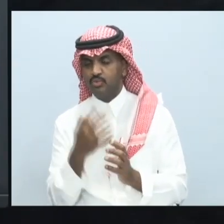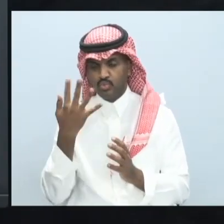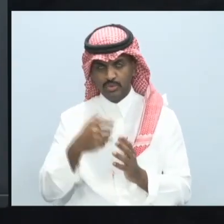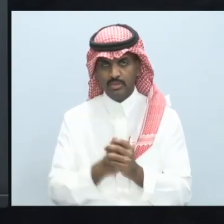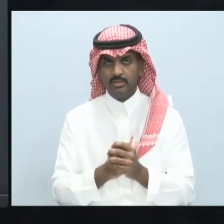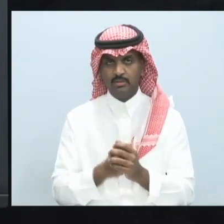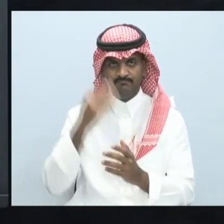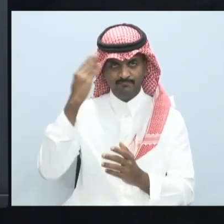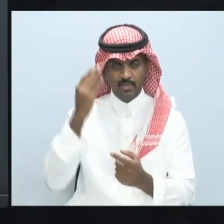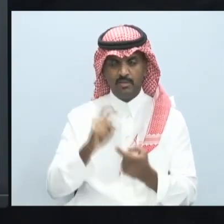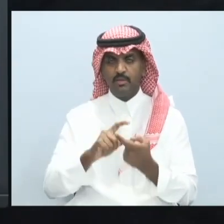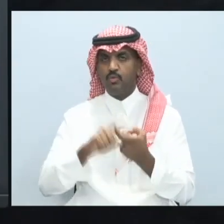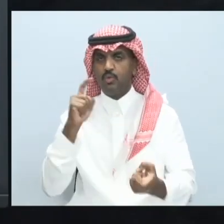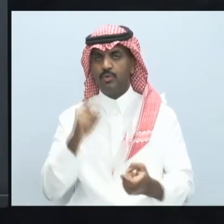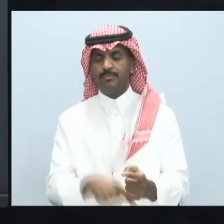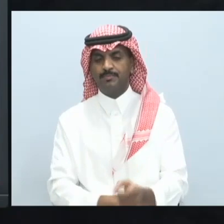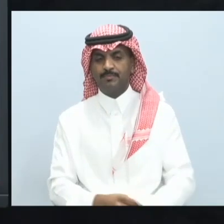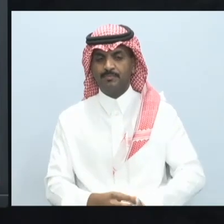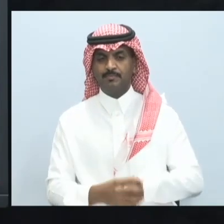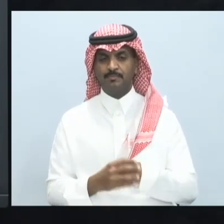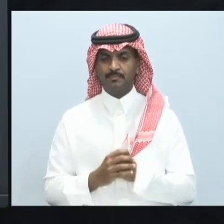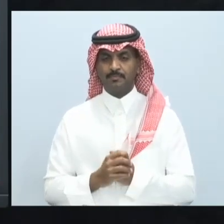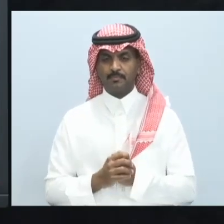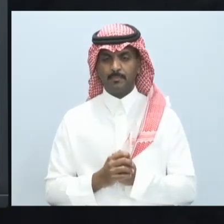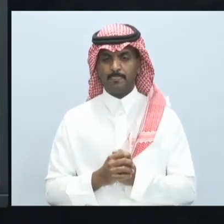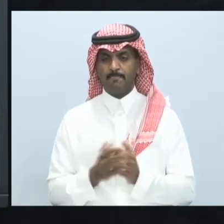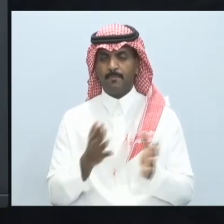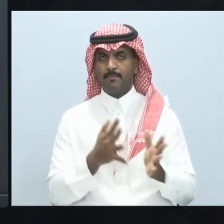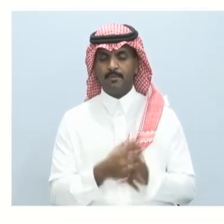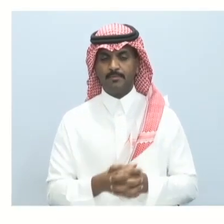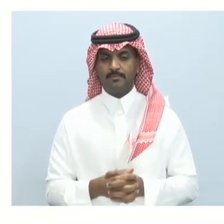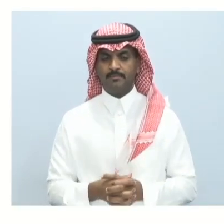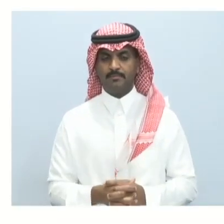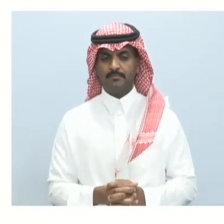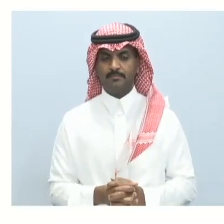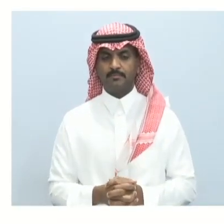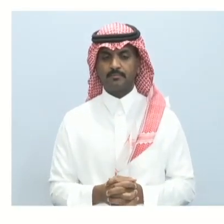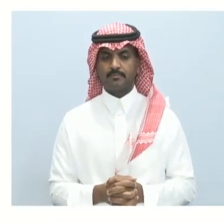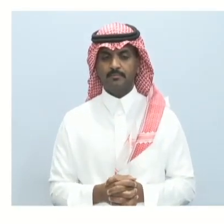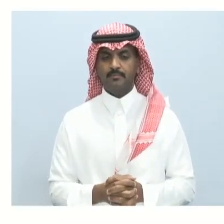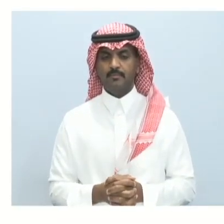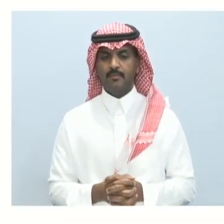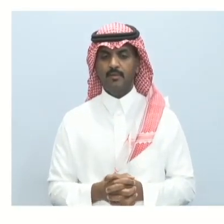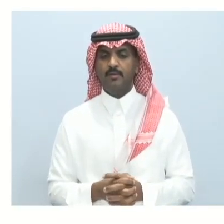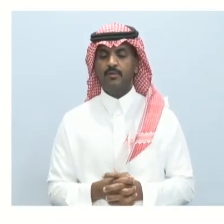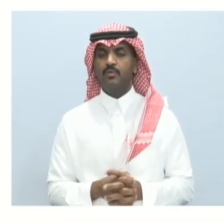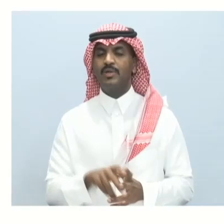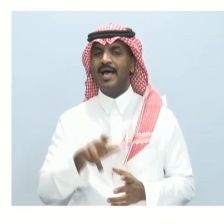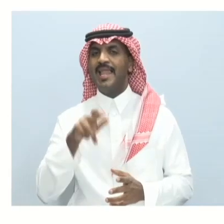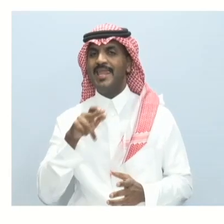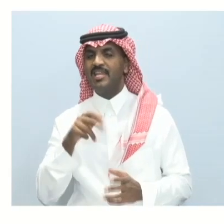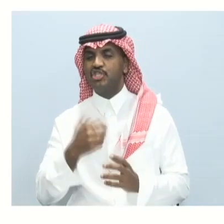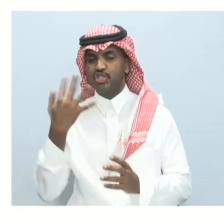الخلع مشروعيه الخلق الخلع بعد هذا ناتي واياكم ايها الطلاب للحل الشرعي